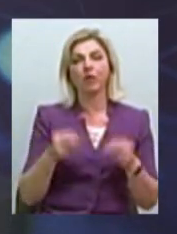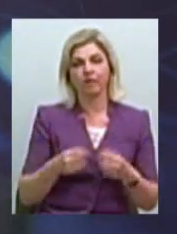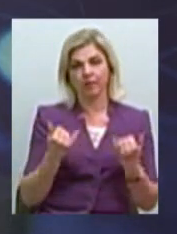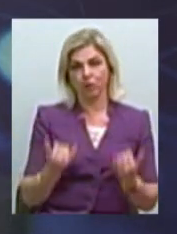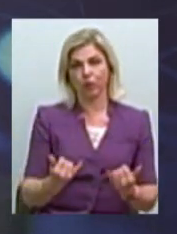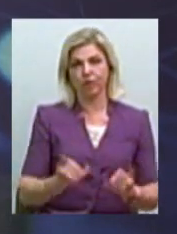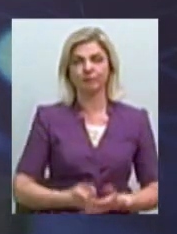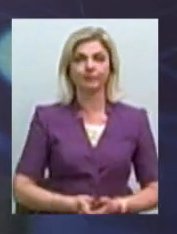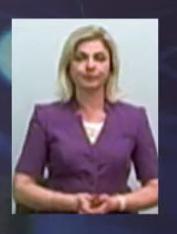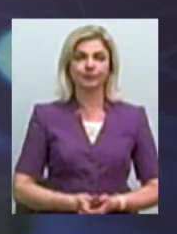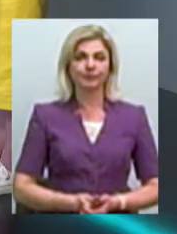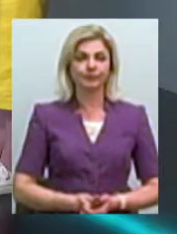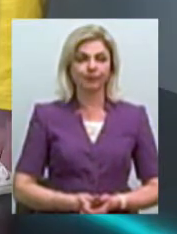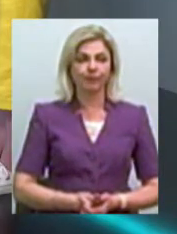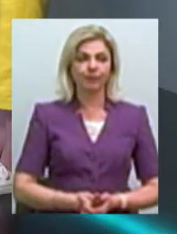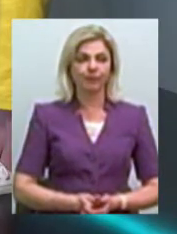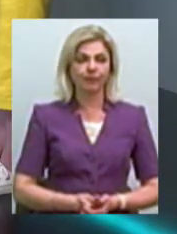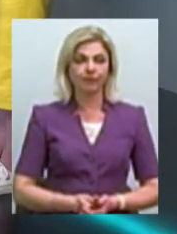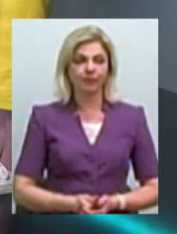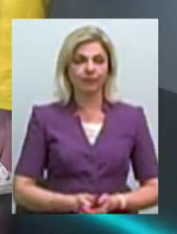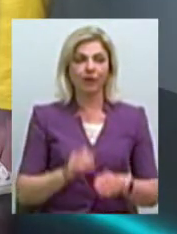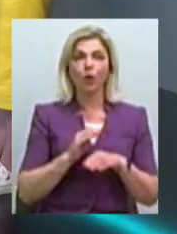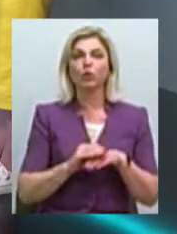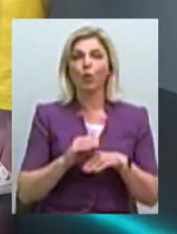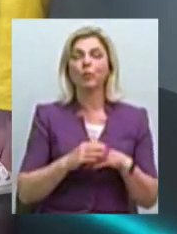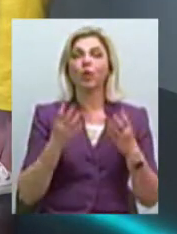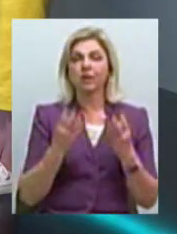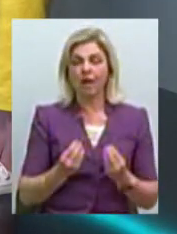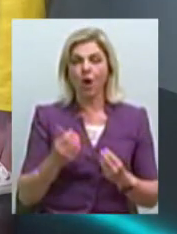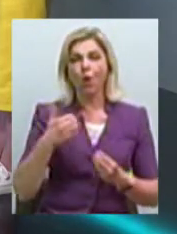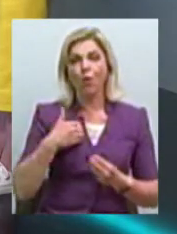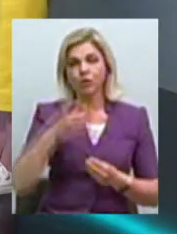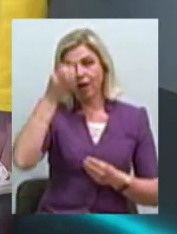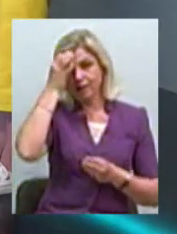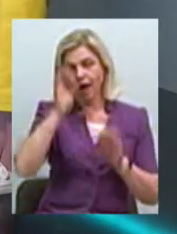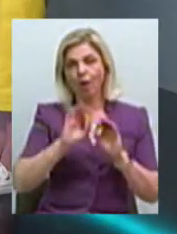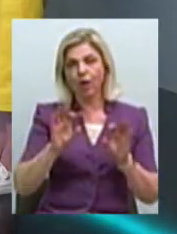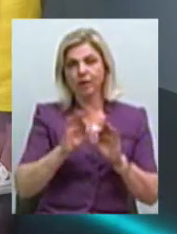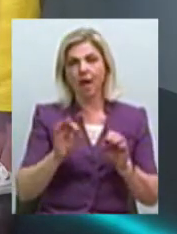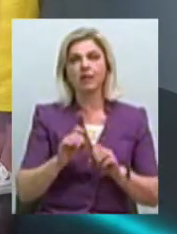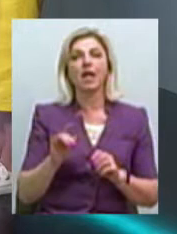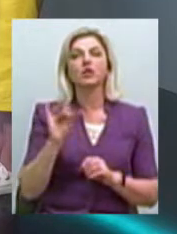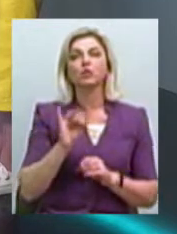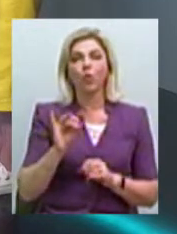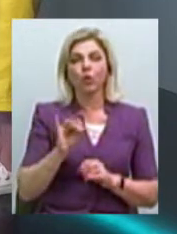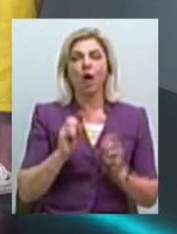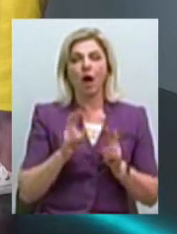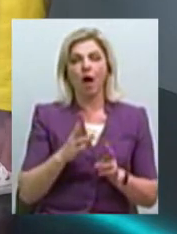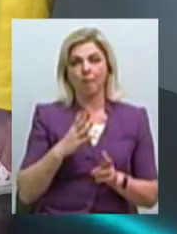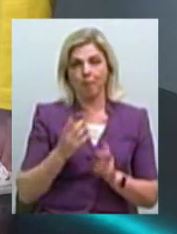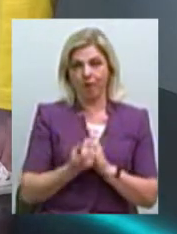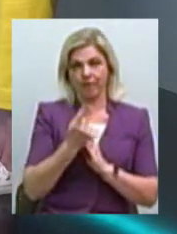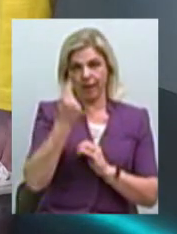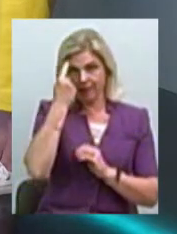сьогодні? Доброго дня. Хочемо нагадати історію, да, як виникла така ідея підписати міська влада